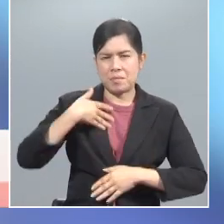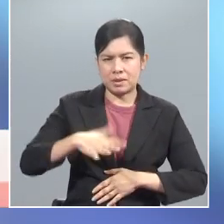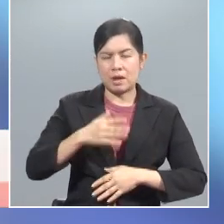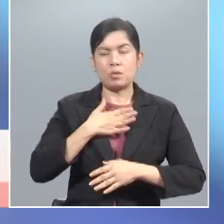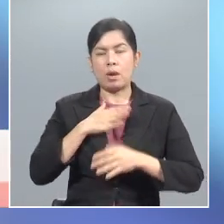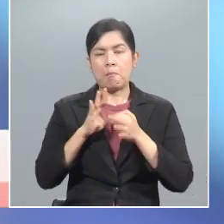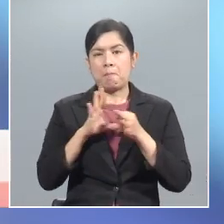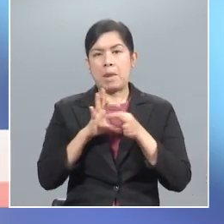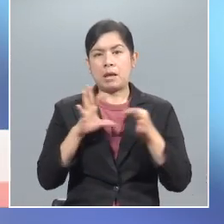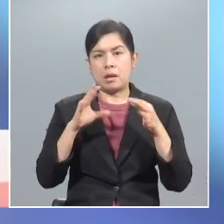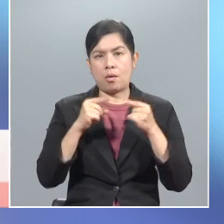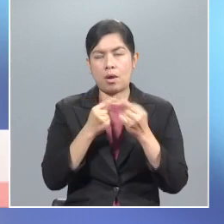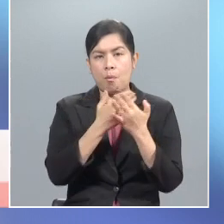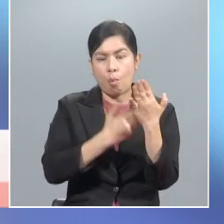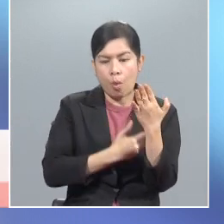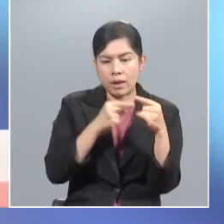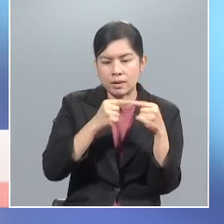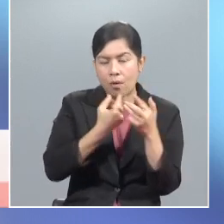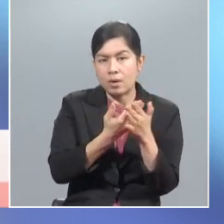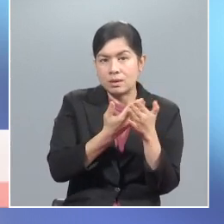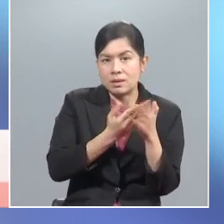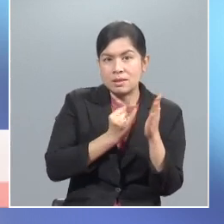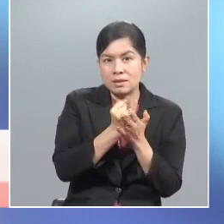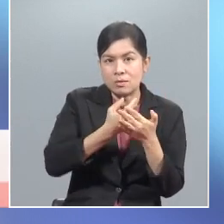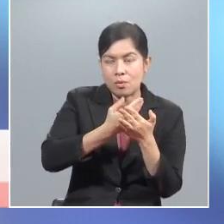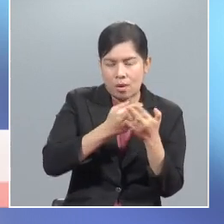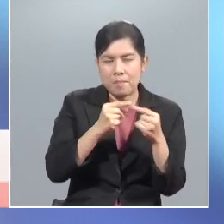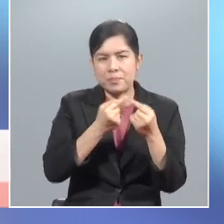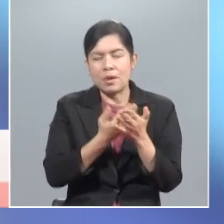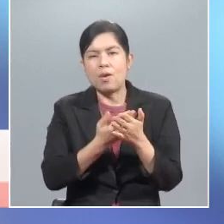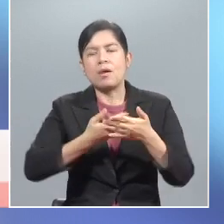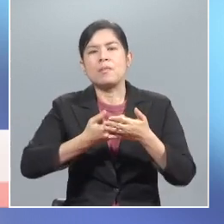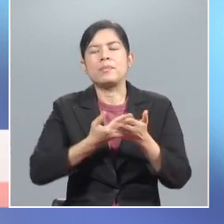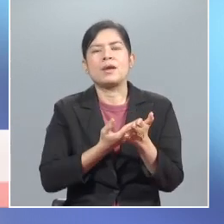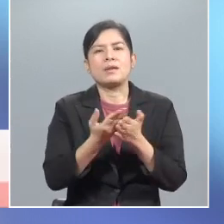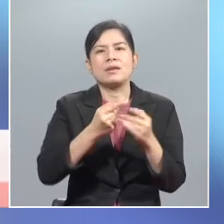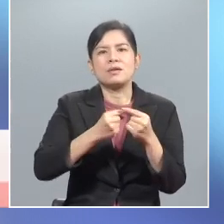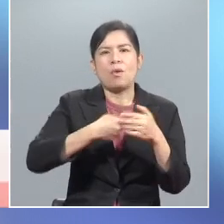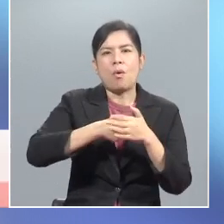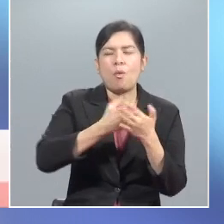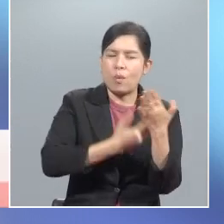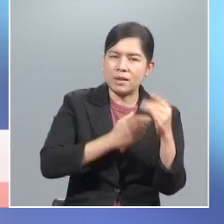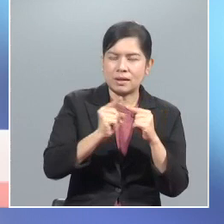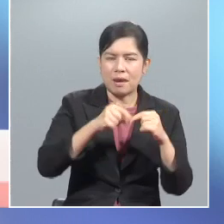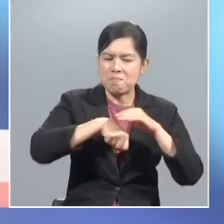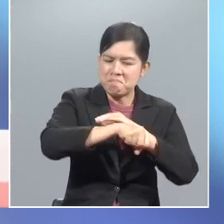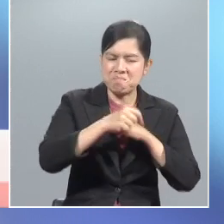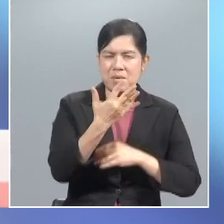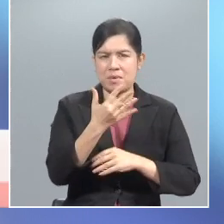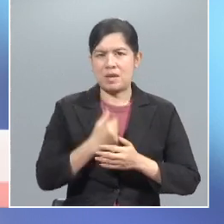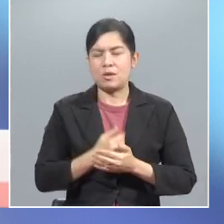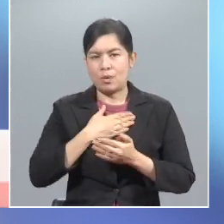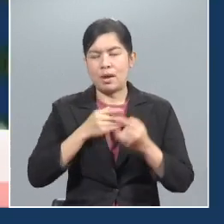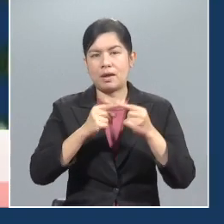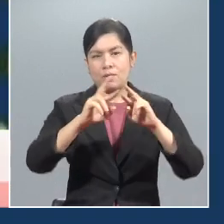มส่วนเกี่ยวข้อง กัเรองหวยใต้ดนอย่แ nem นอนเพาะวาตนเองกมีธรกิส่วนตัวเป็ร้านอาหาร แล้วก็ยังมี